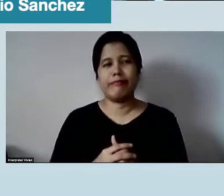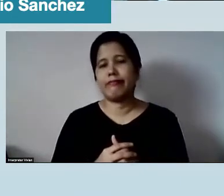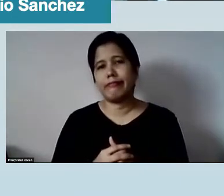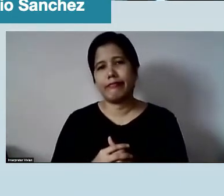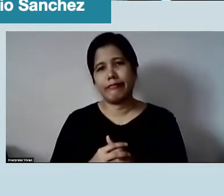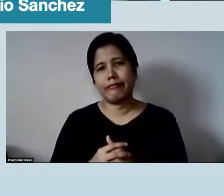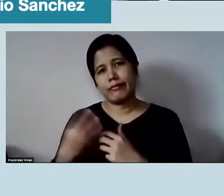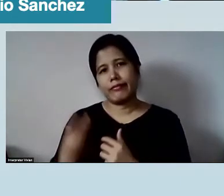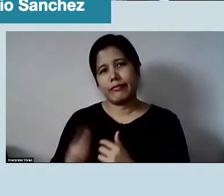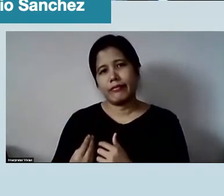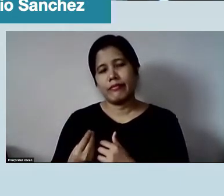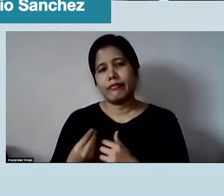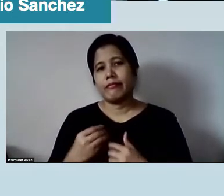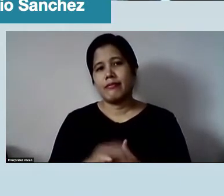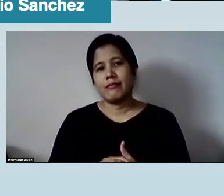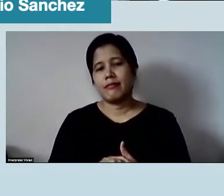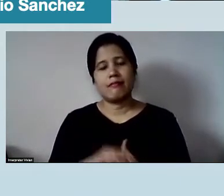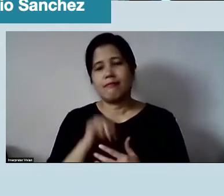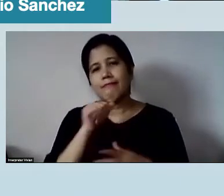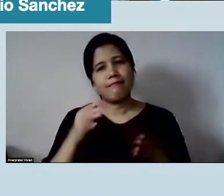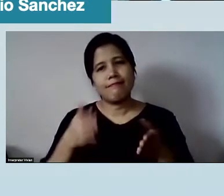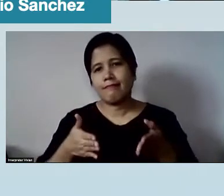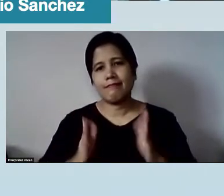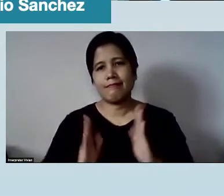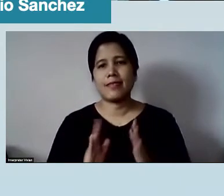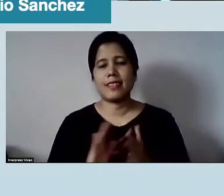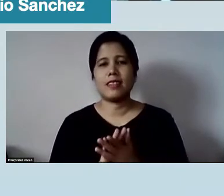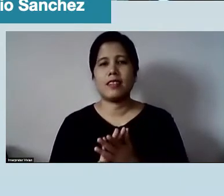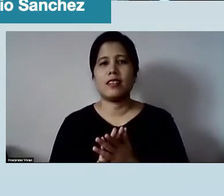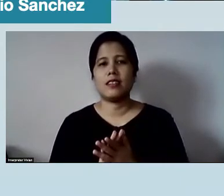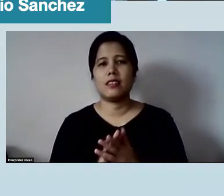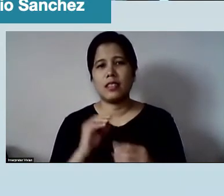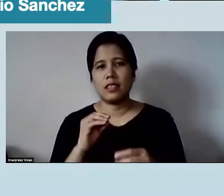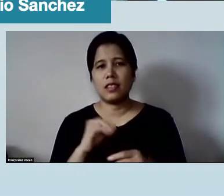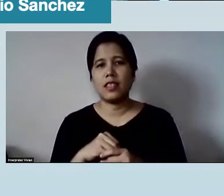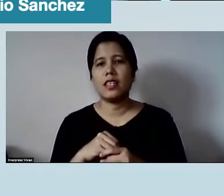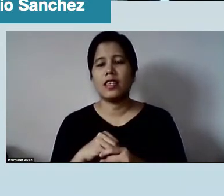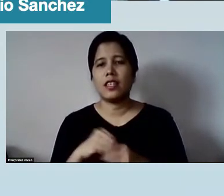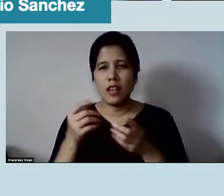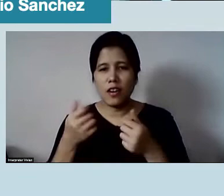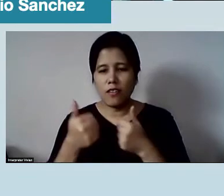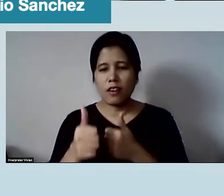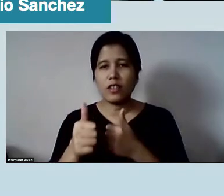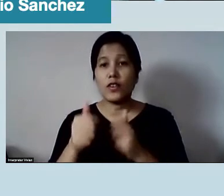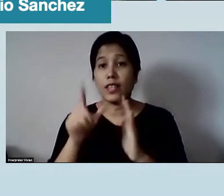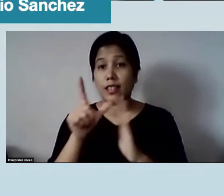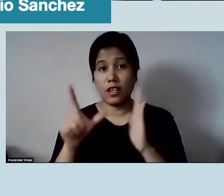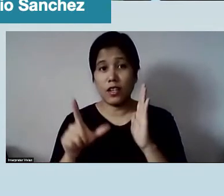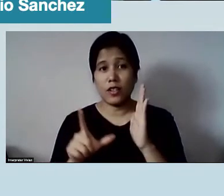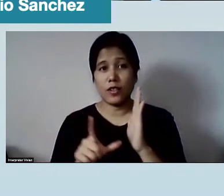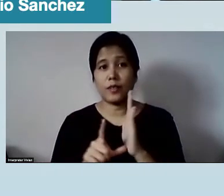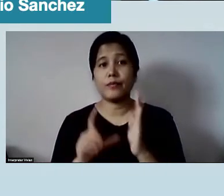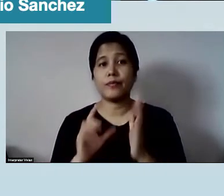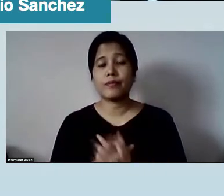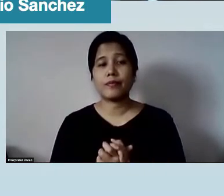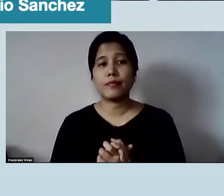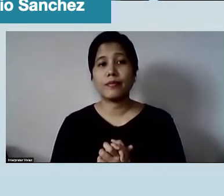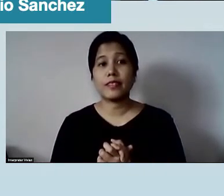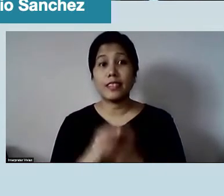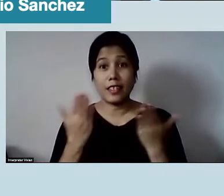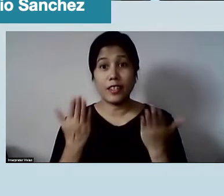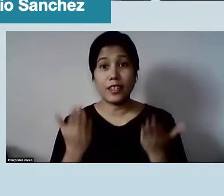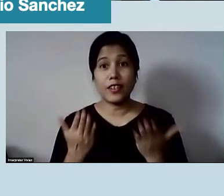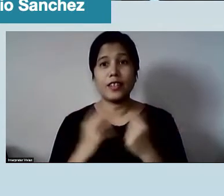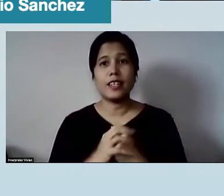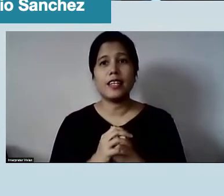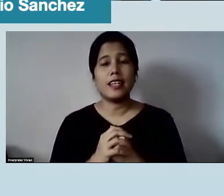allowed sa ating mga pag-i-implement ng batas. Okay, yan. Siguro tapos na tayo. Ito, sabi